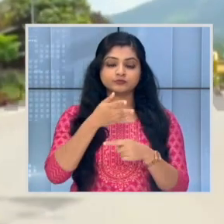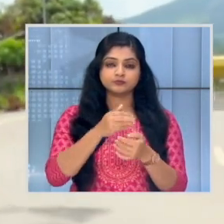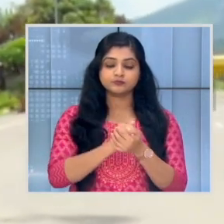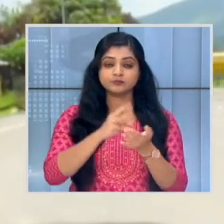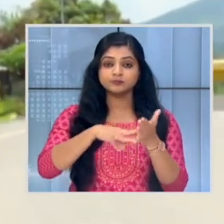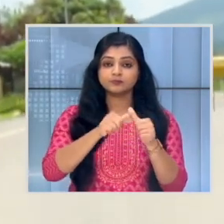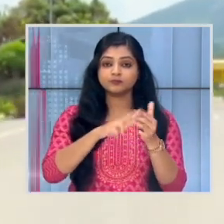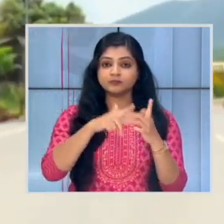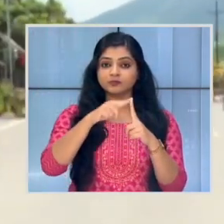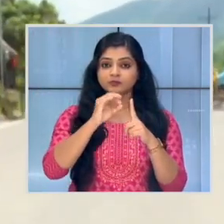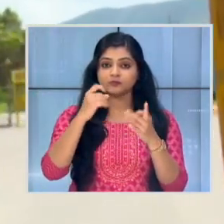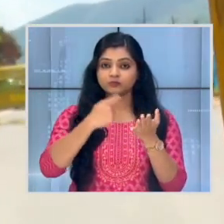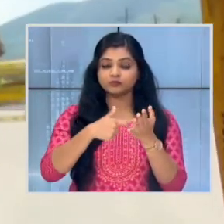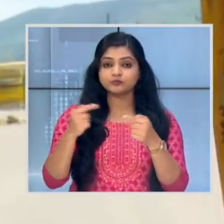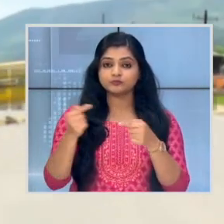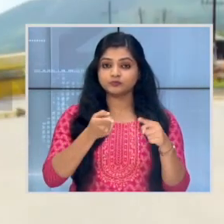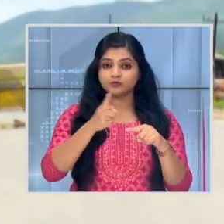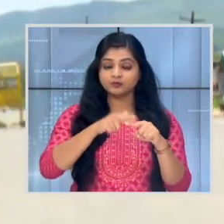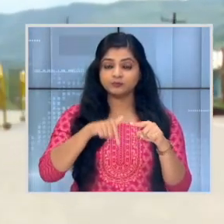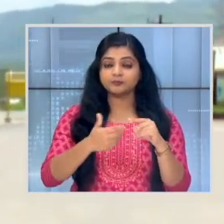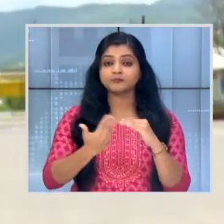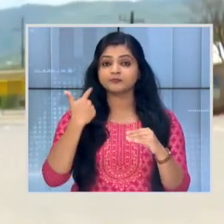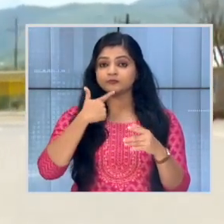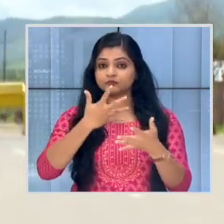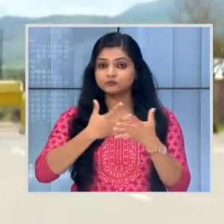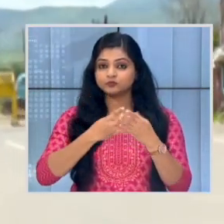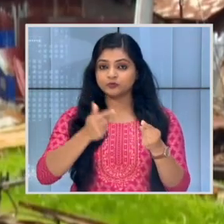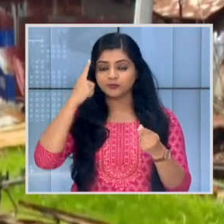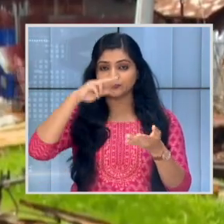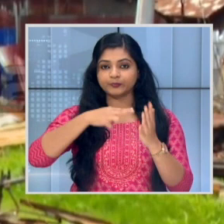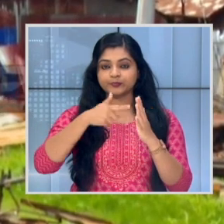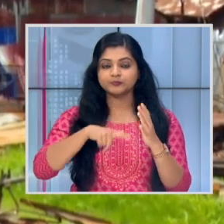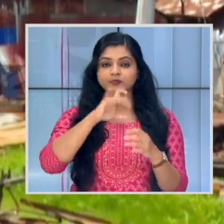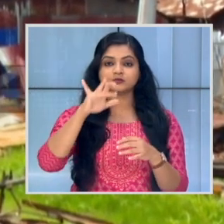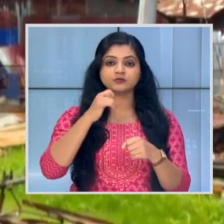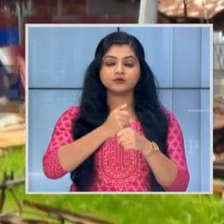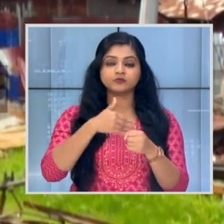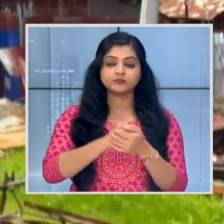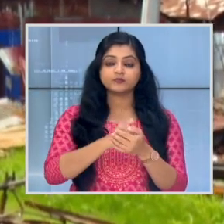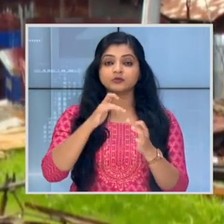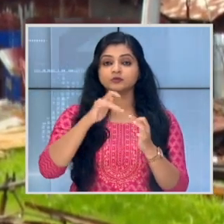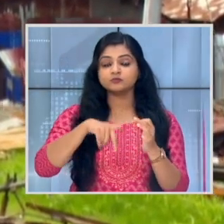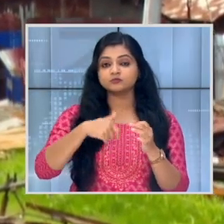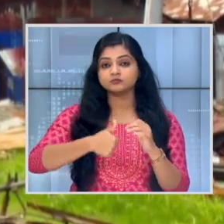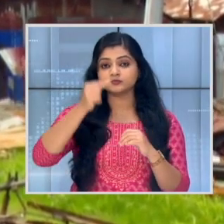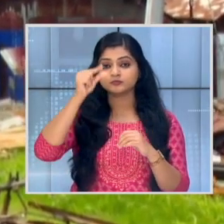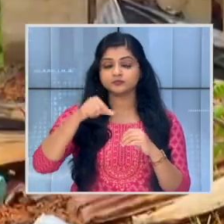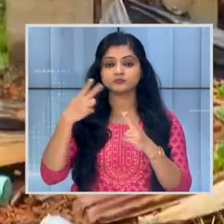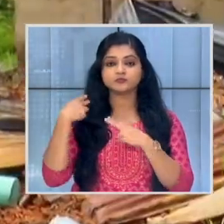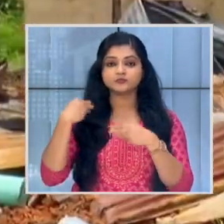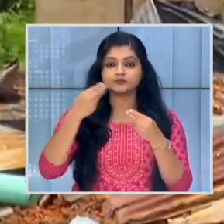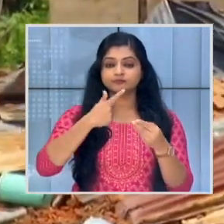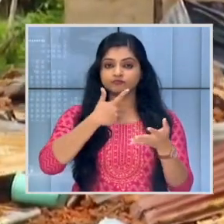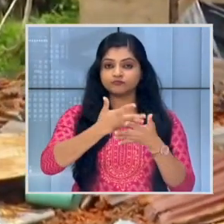മണിപ്പൂർ സംഘർഷത്തിൽ പിൻവാതിൽ ചർച്ചകളുടെ സാധ്യതകൾ തേടുകയാണ് കേന്ദ്ര സർക്കാർ. ഇന്റലിജൻസ് ബ്യൂറോ ഡയറക്ടർ തപൻ കുമാർ ദേക്കയ്ക്കാണ് ചുമതല.